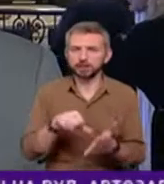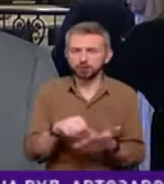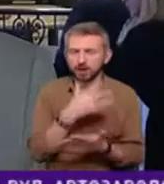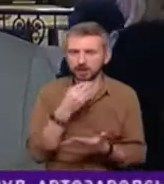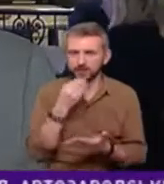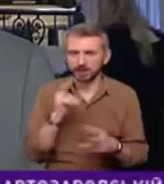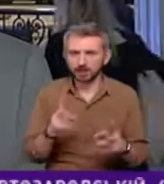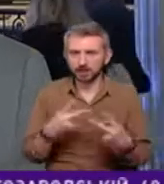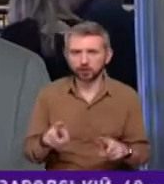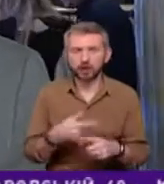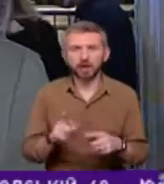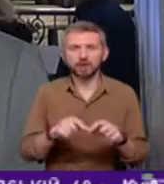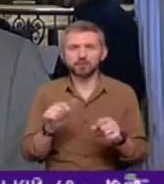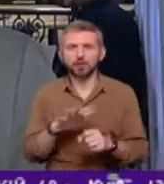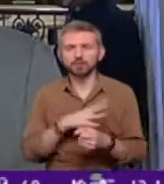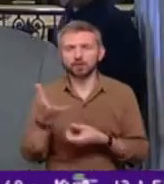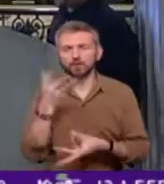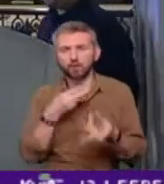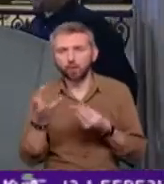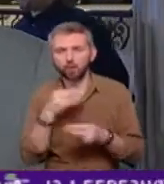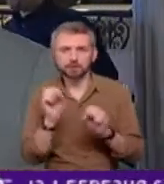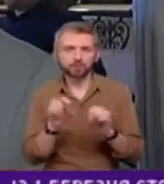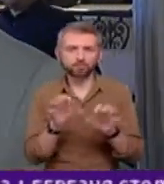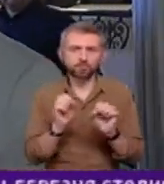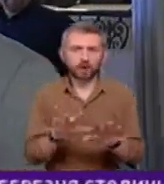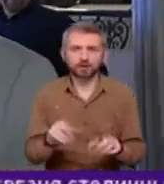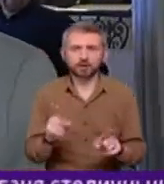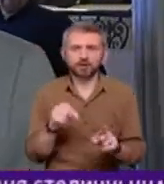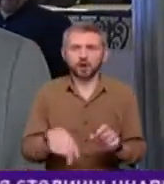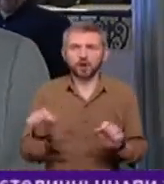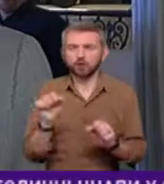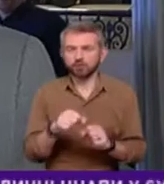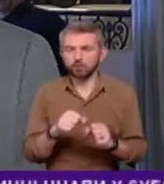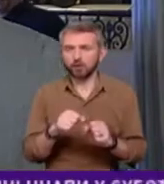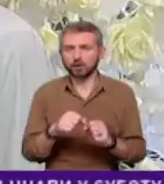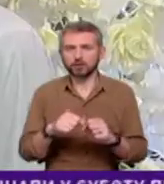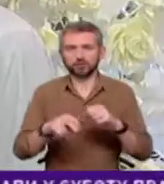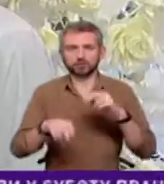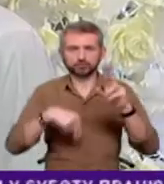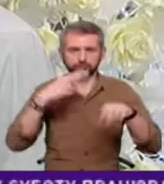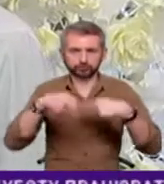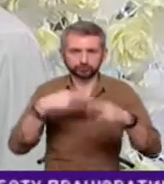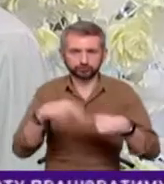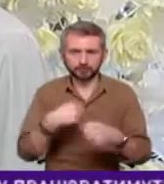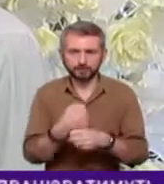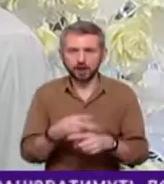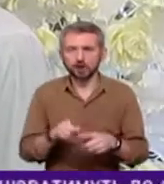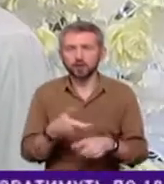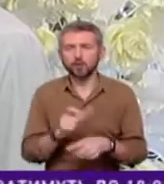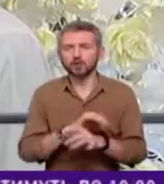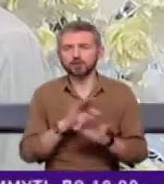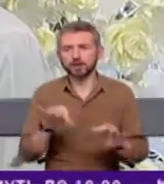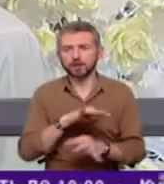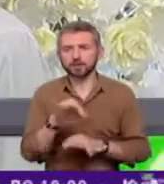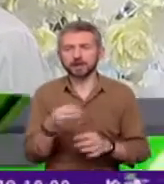красивенные танцоры. Это могут быть фокусники, маги. Здесь могут летать воздушные гимнасты. Это весьма замечательный проект для тех людей,